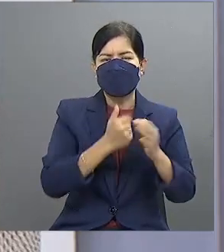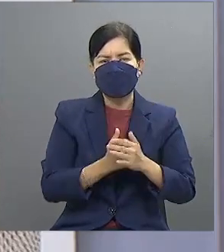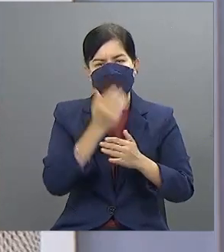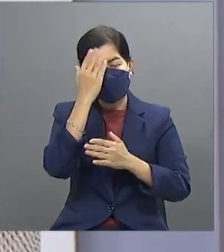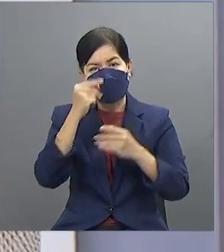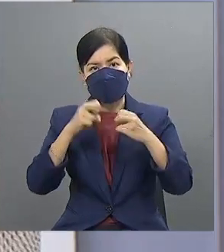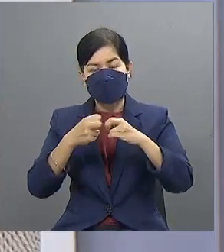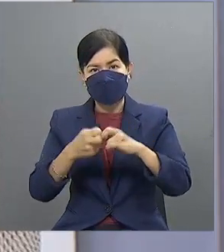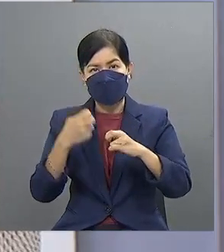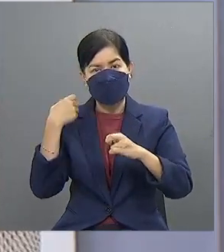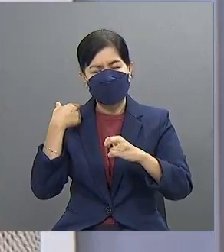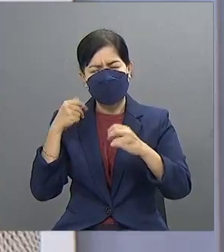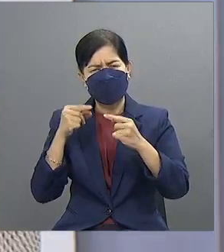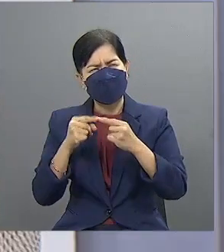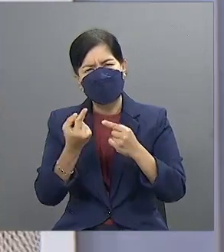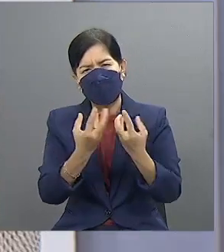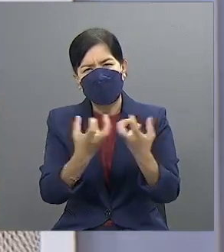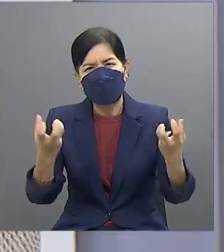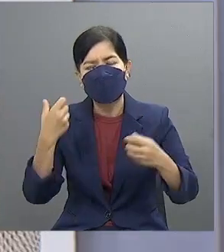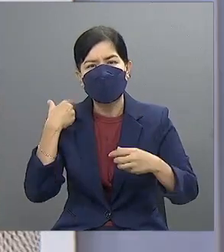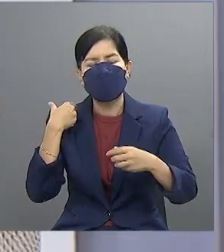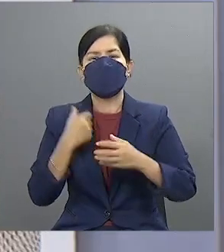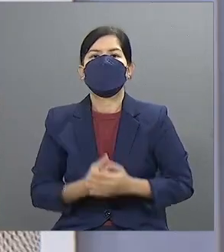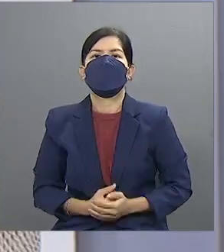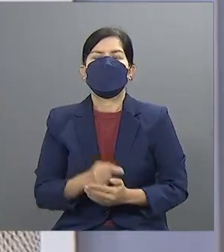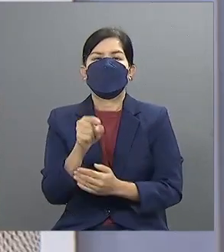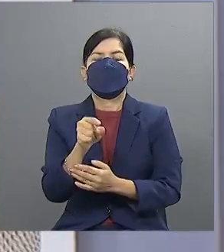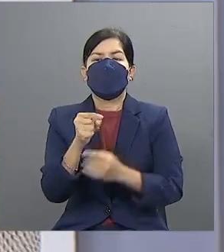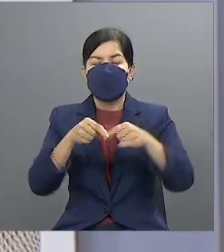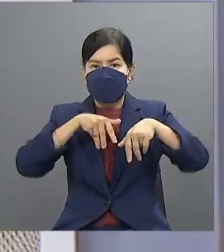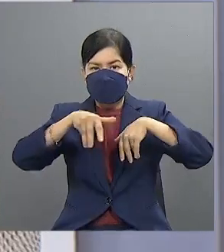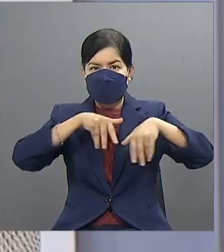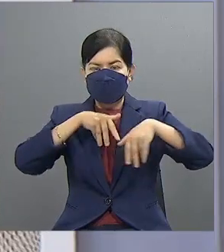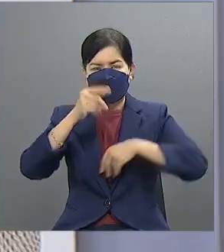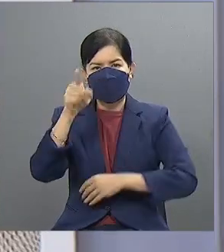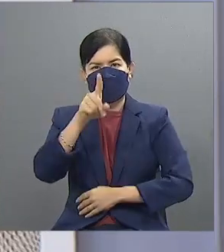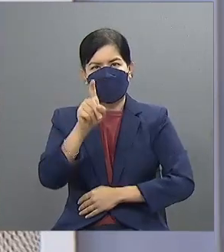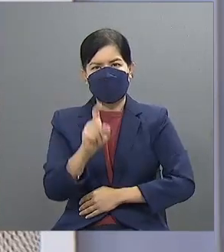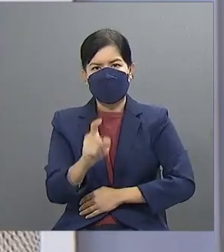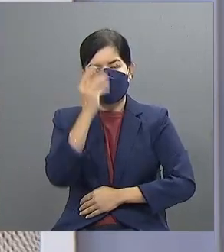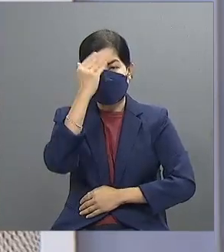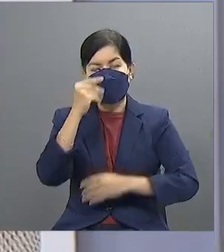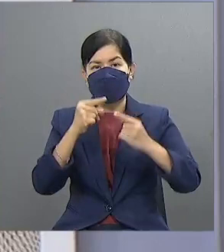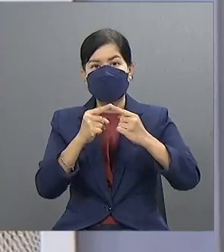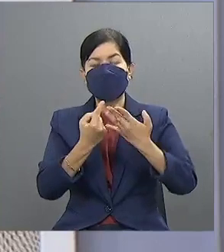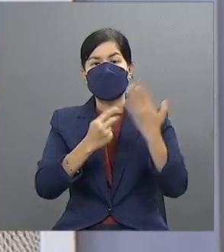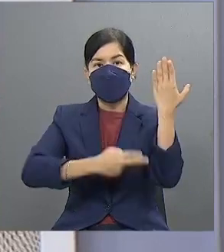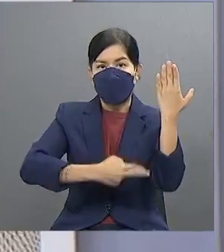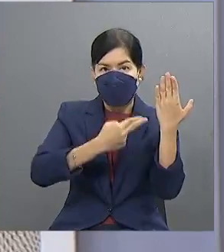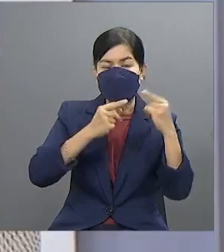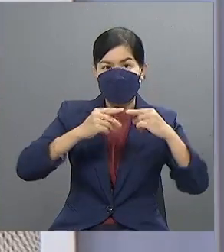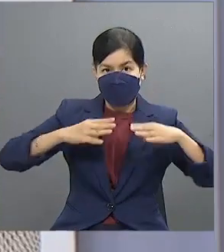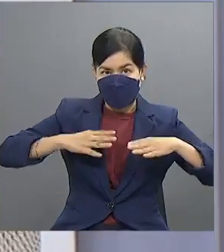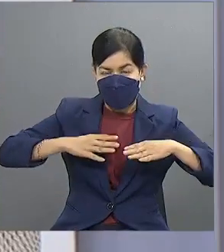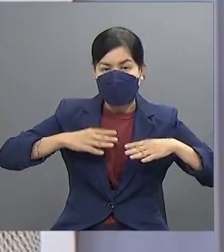ต่ ๆ เกิดขึ้นมากมายนะคะสิ่หนงที่ประชาชนต่างตั้งคำถามเพระว่าที่พักคืนละหลายแสนบาถูกสุดของที่นี่ประมาณ 45,